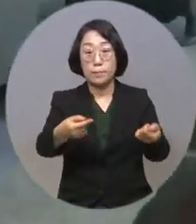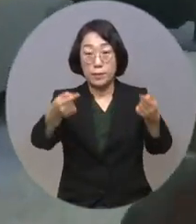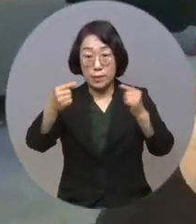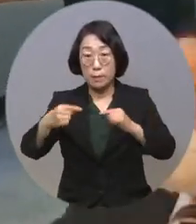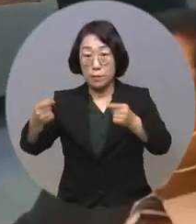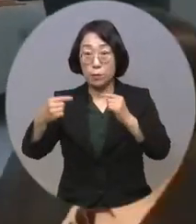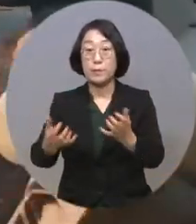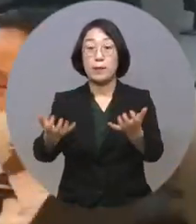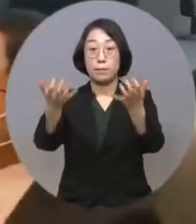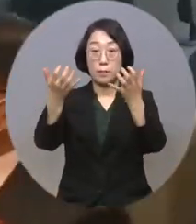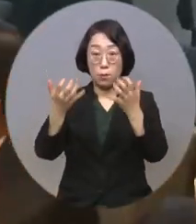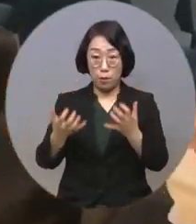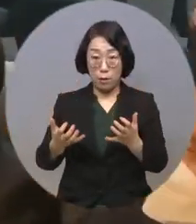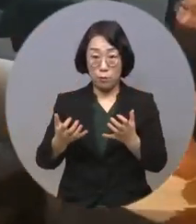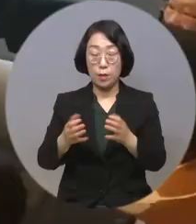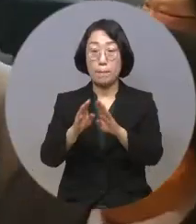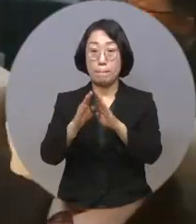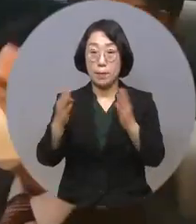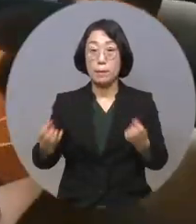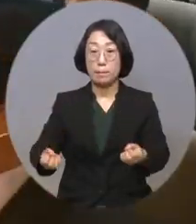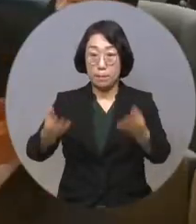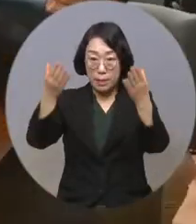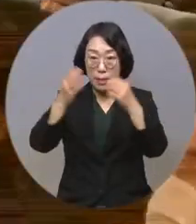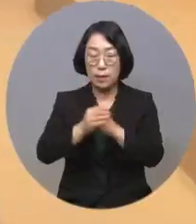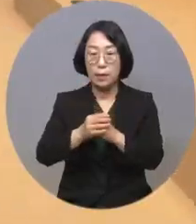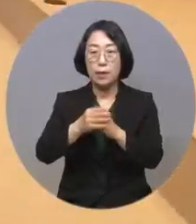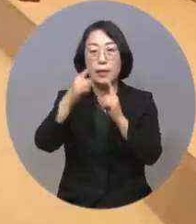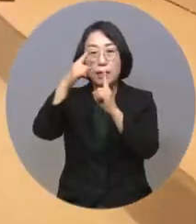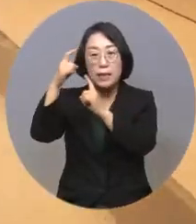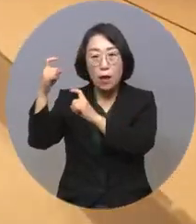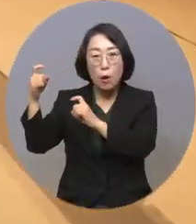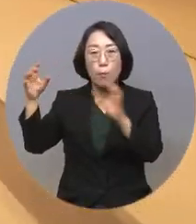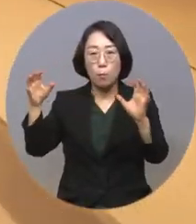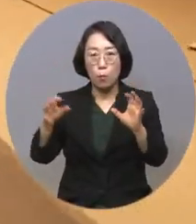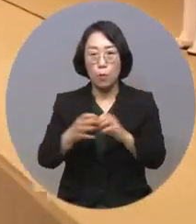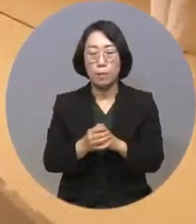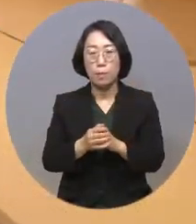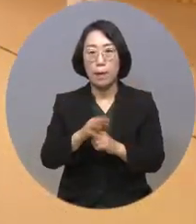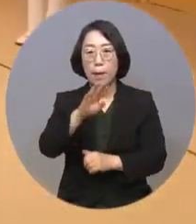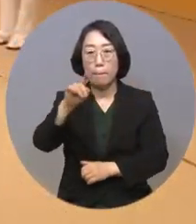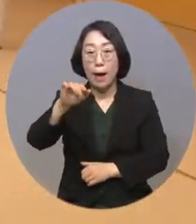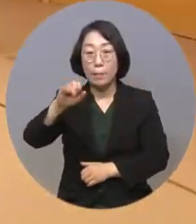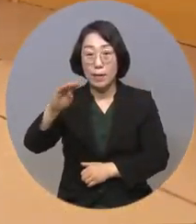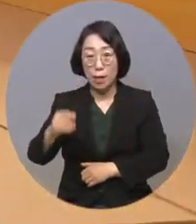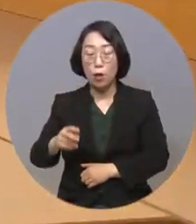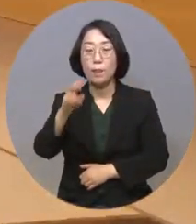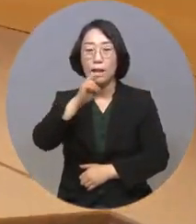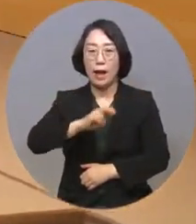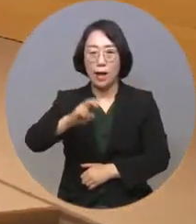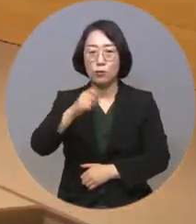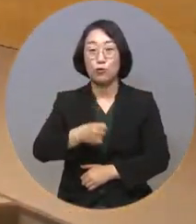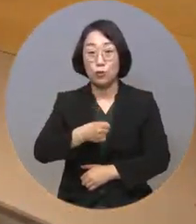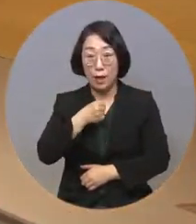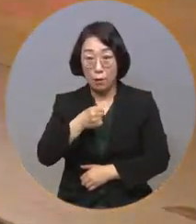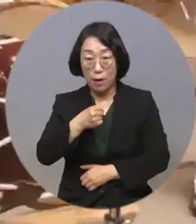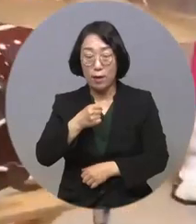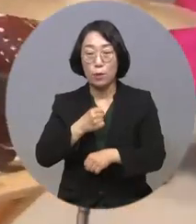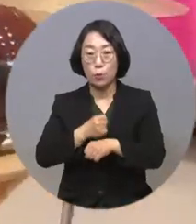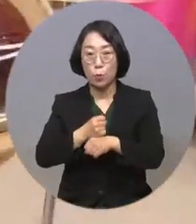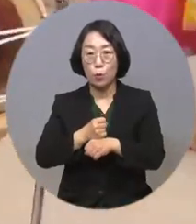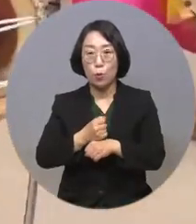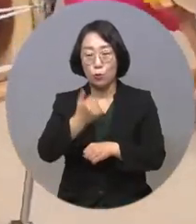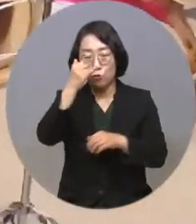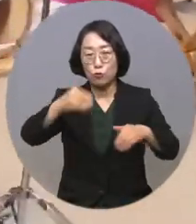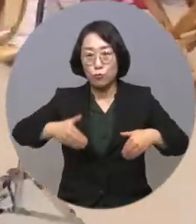관계자들이 대거 참석한 가운데 진행된 이날 개국 기념식은 온양블루스 박미현 가수의 진행과 복지TV